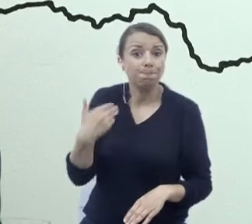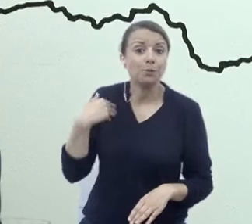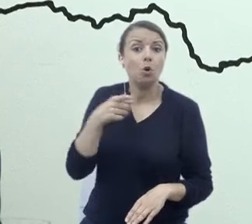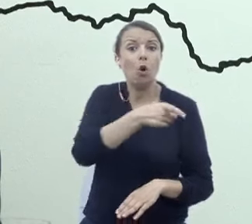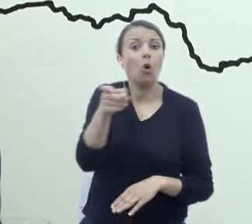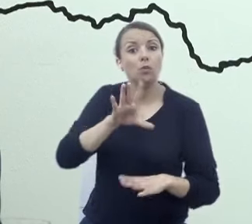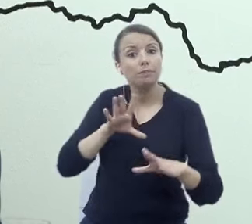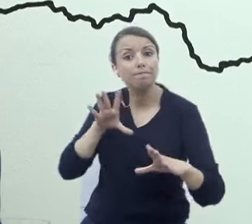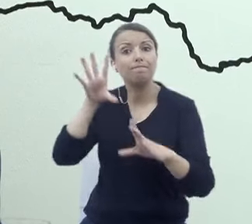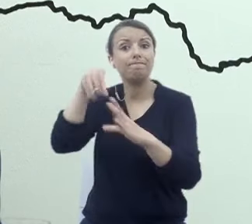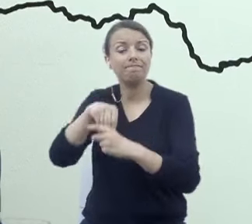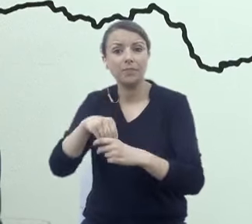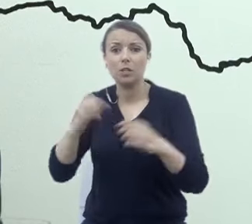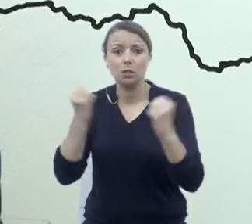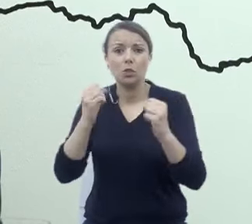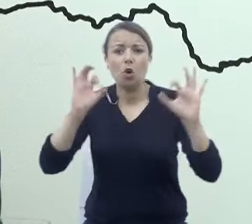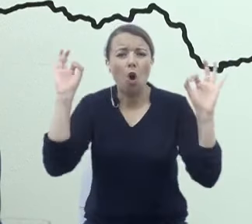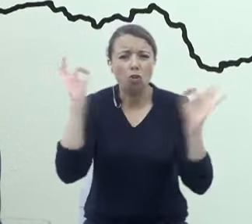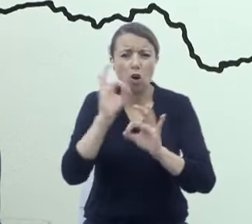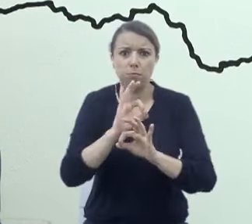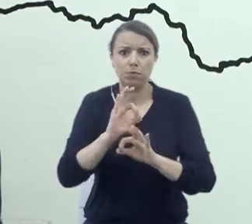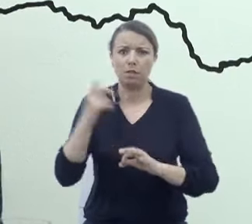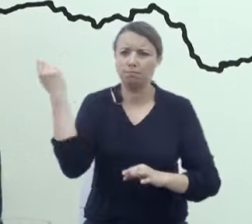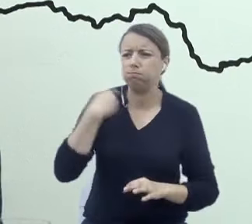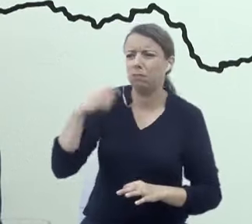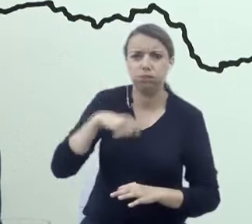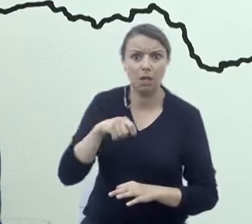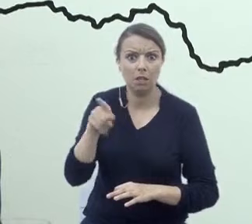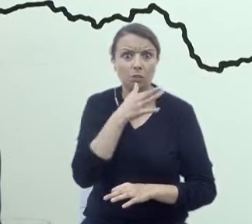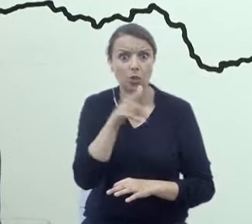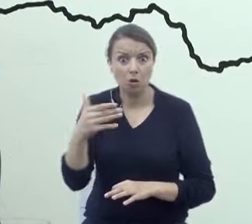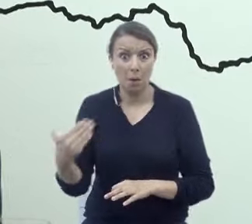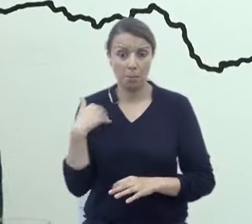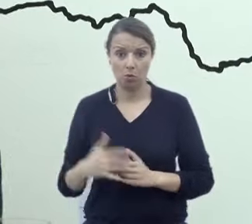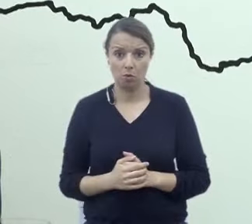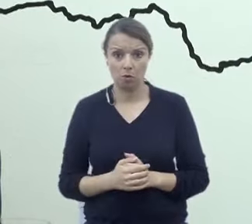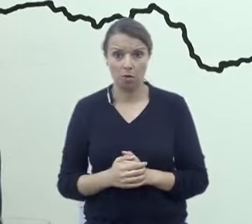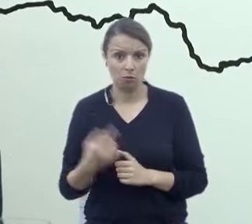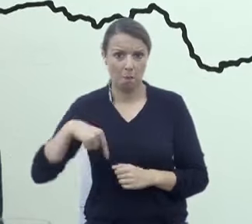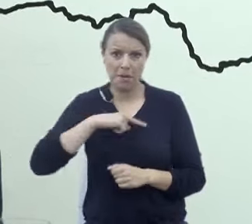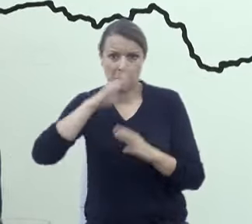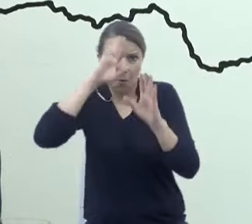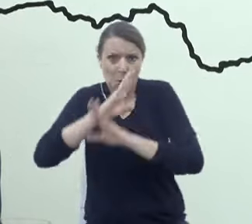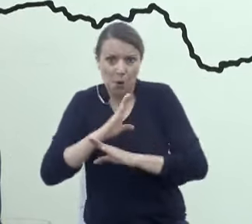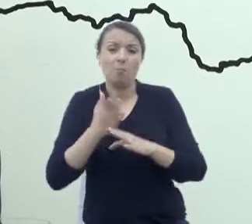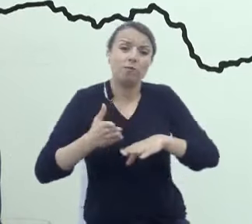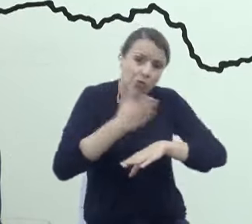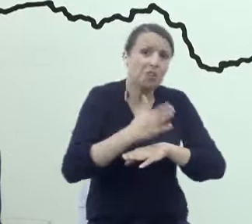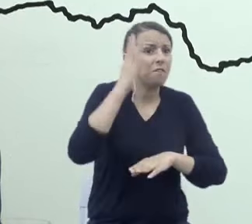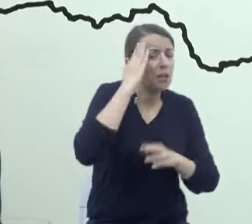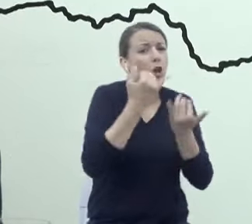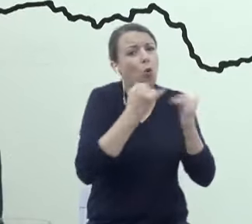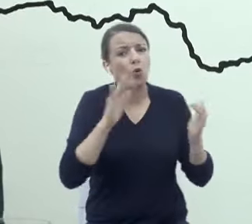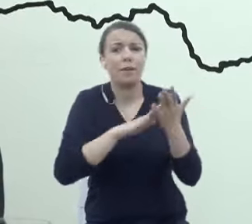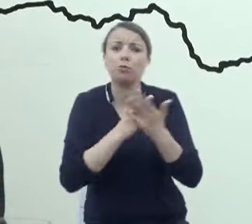uczestniczyli w tak potwornych zbrodniach. Wiedzieliśmy o szmalcownikach, wiedzieliśmy o różnych podłościach